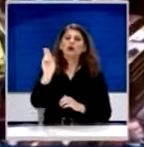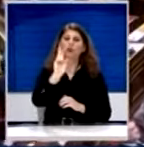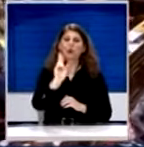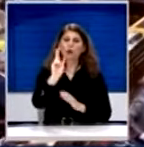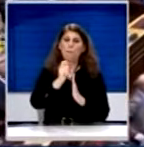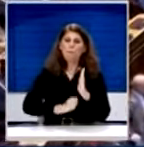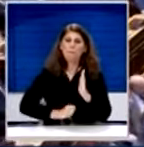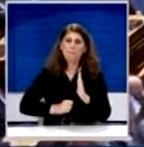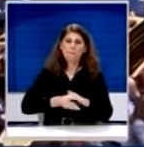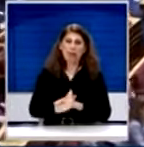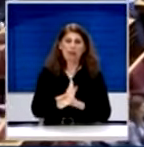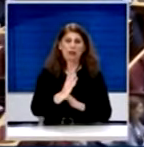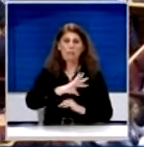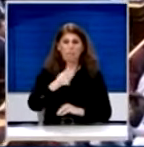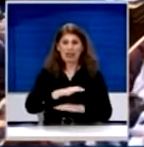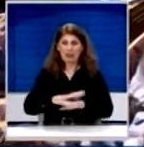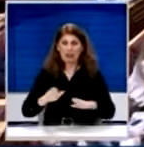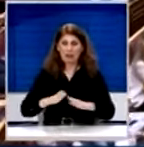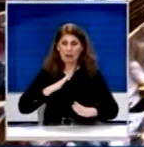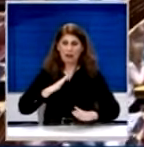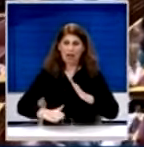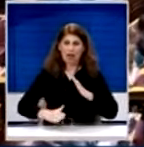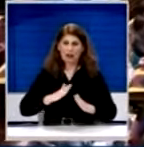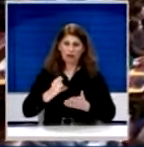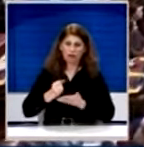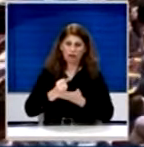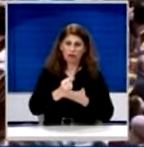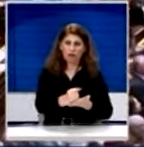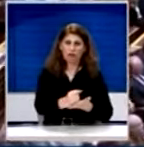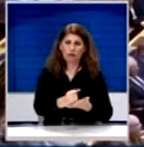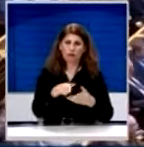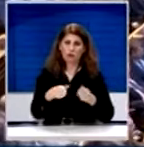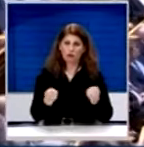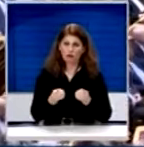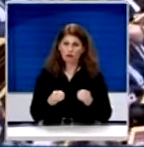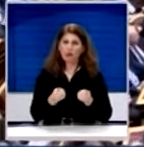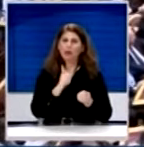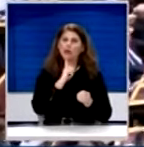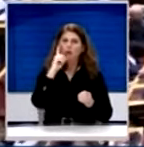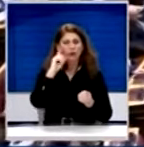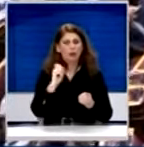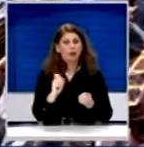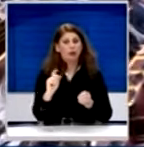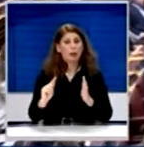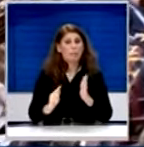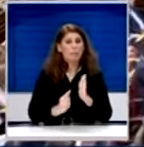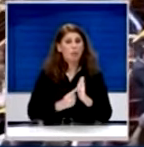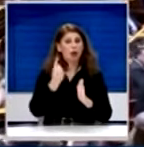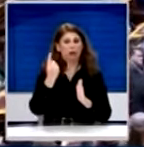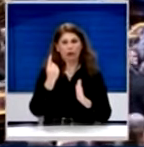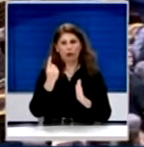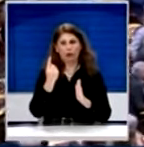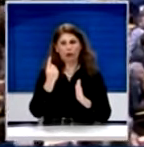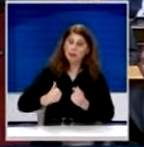που υπερψήφισαν τον νόμο για το γάμο των ομόφυλων ζευγαριών, είπε να σεβαστούν τις Άγιες ημέρες του Πάσχα και να μην πιάσουν στασίδι